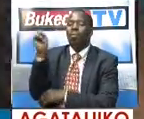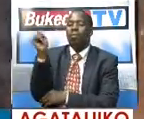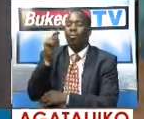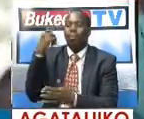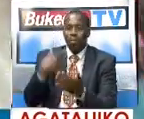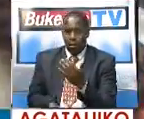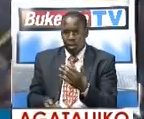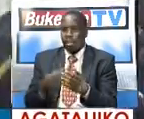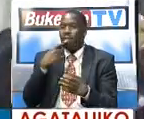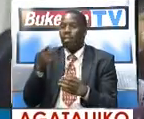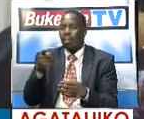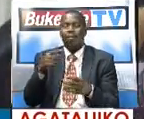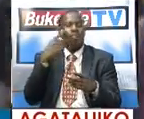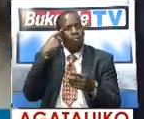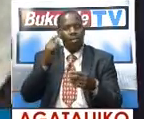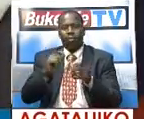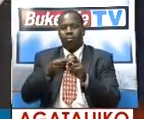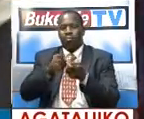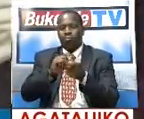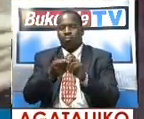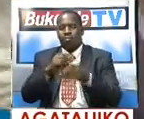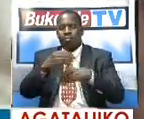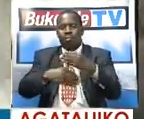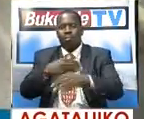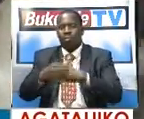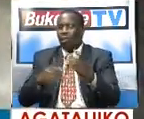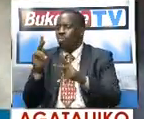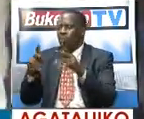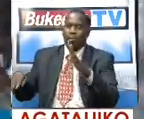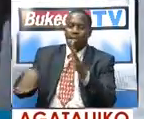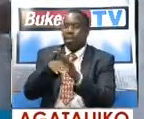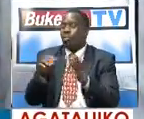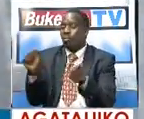Biruka mukeka bino. Yobe bikwesa kuka mukeka bino. Twara.